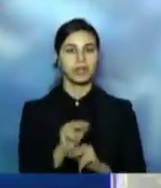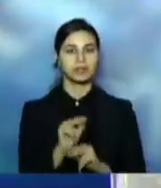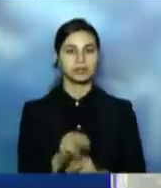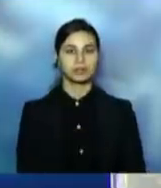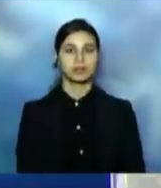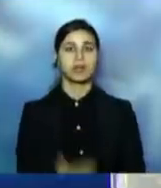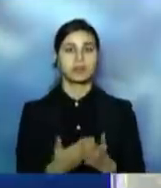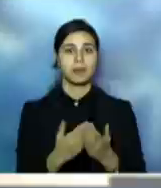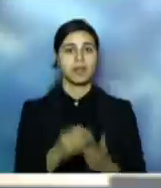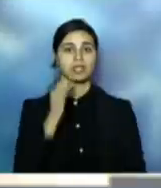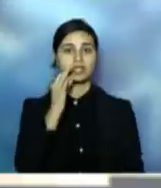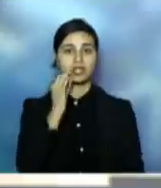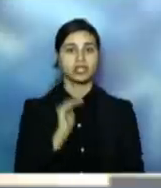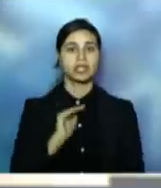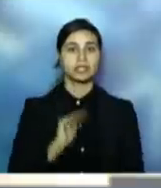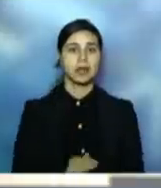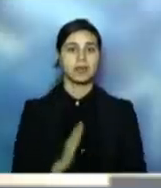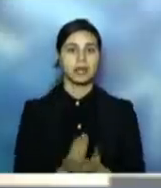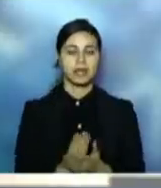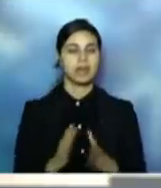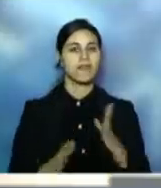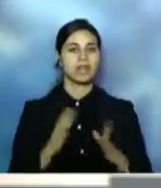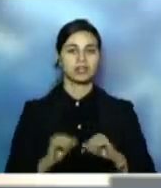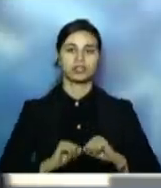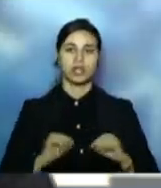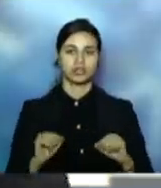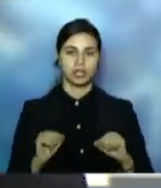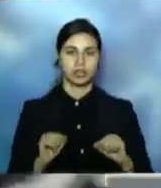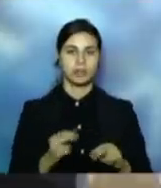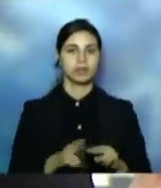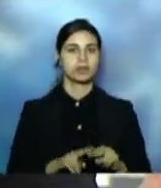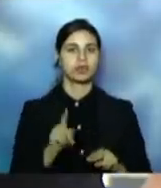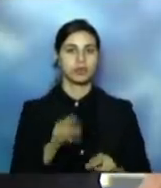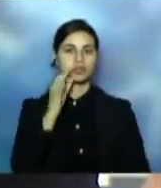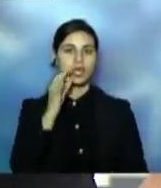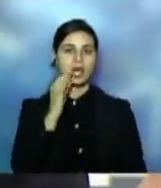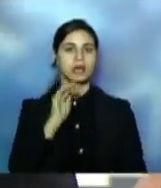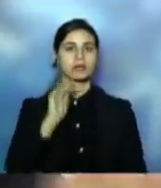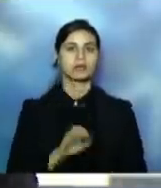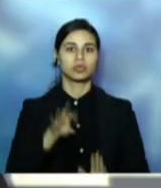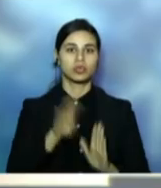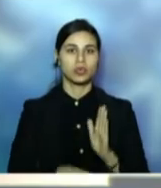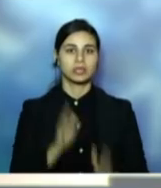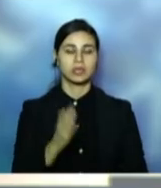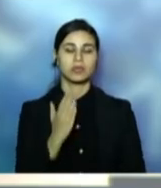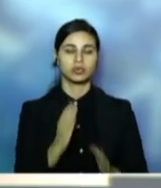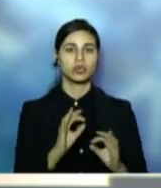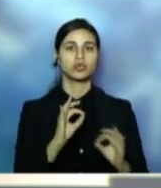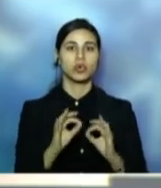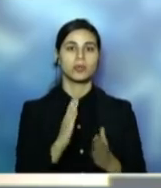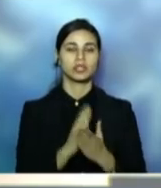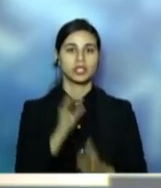ხომ შობლებს? თუ სისხლში შაქარი დაბალია, დატვირთვა არ შეიძლება ფიზიკური, იმიტომ რომ ჰიპოგლიკემია განვითარდება. თუ